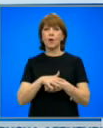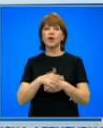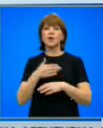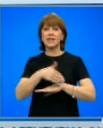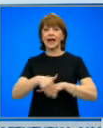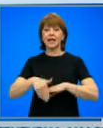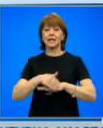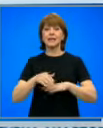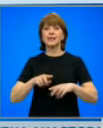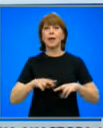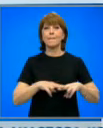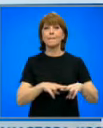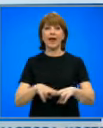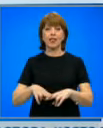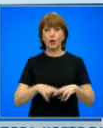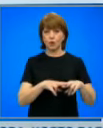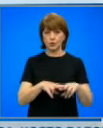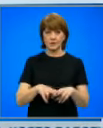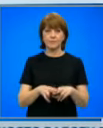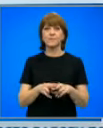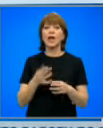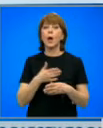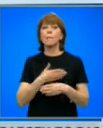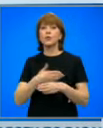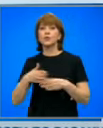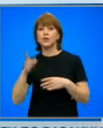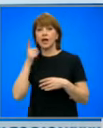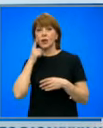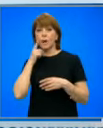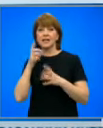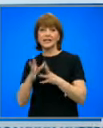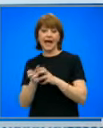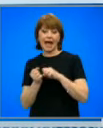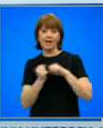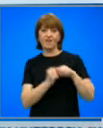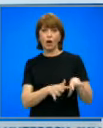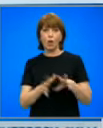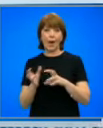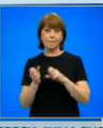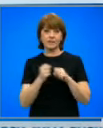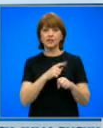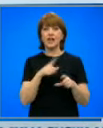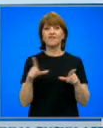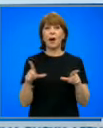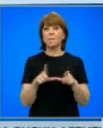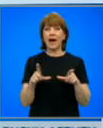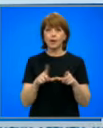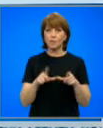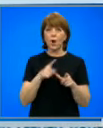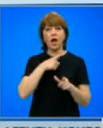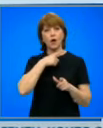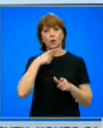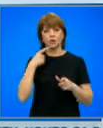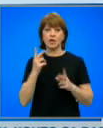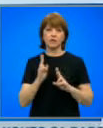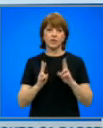съобщи украинската държавна компания Енергоатом. Продължават опитите за евакуация на бедстващия Мариупол, където Русия се съгласи да